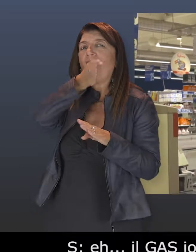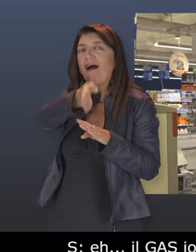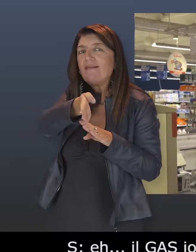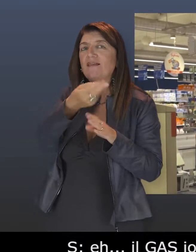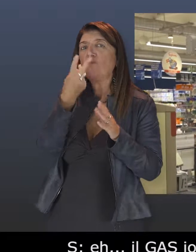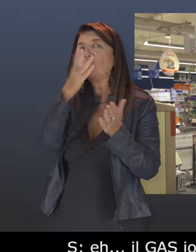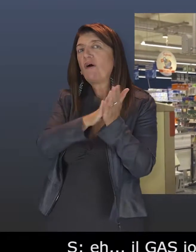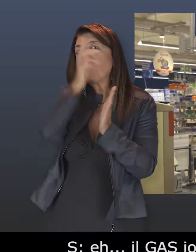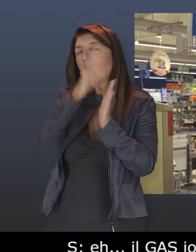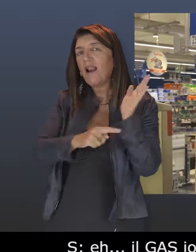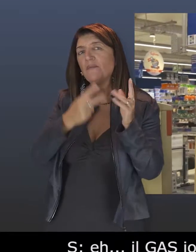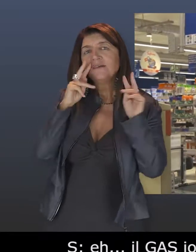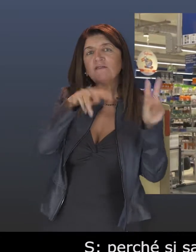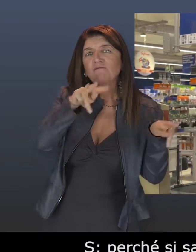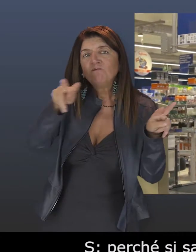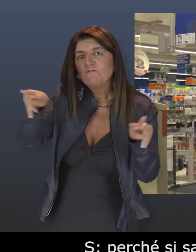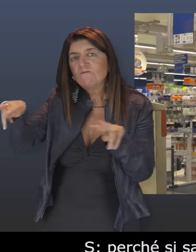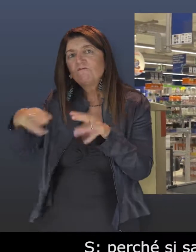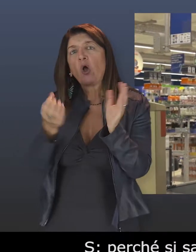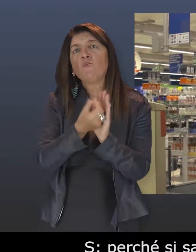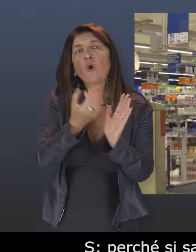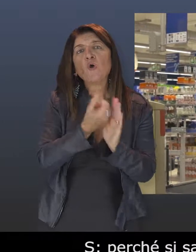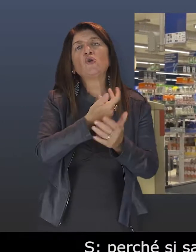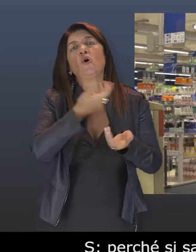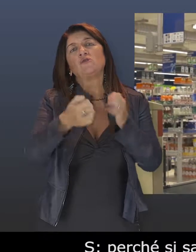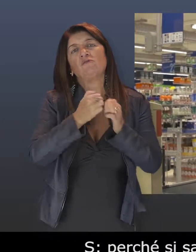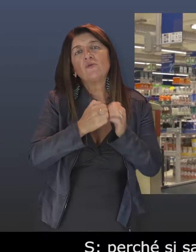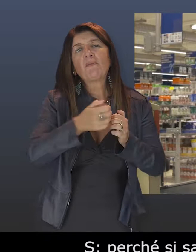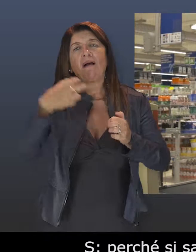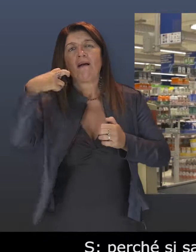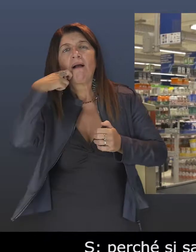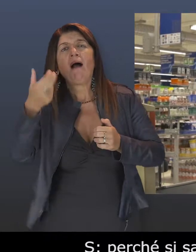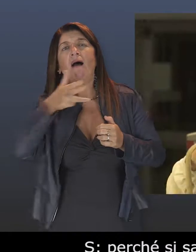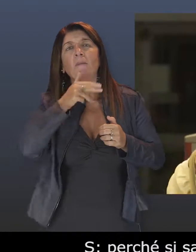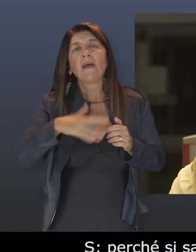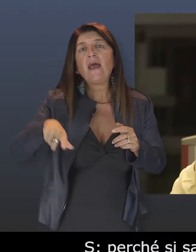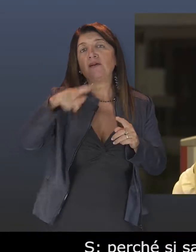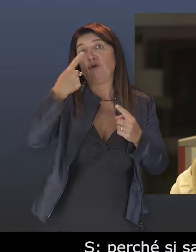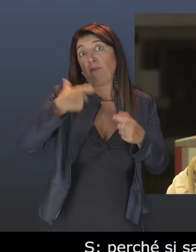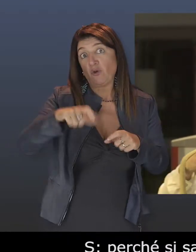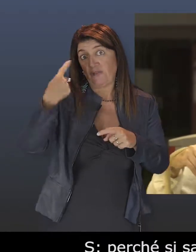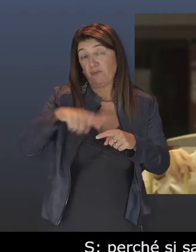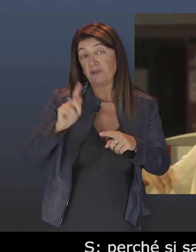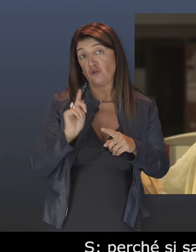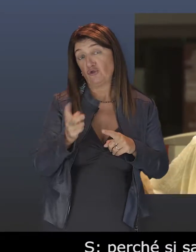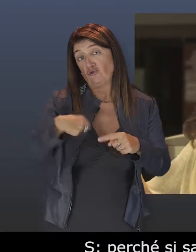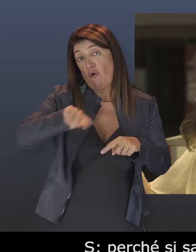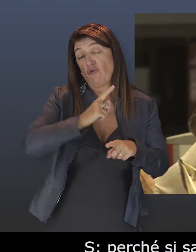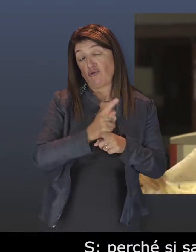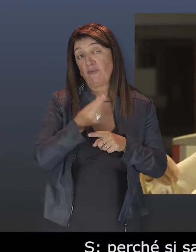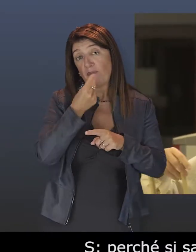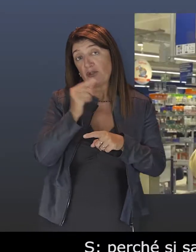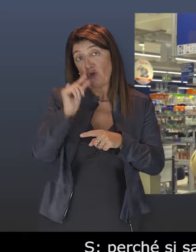il formaggio, il pesce. Perché si sa, oggigiorno bisogna mangiarne meno e allora meglio mangiare di buona qualità.